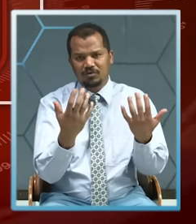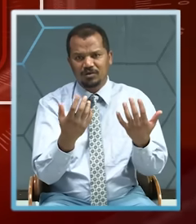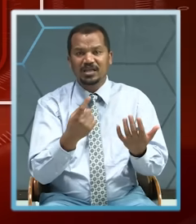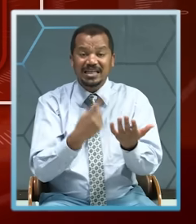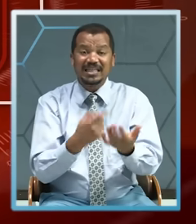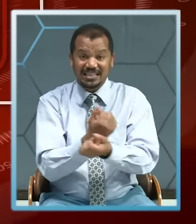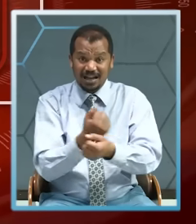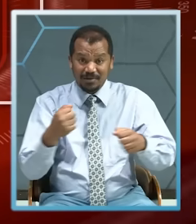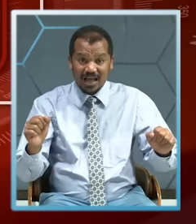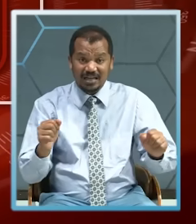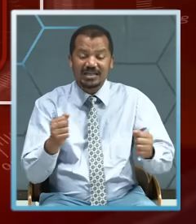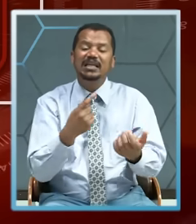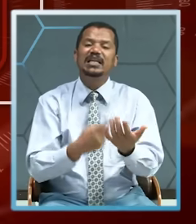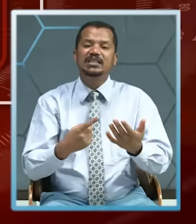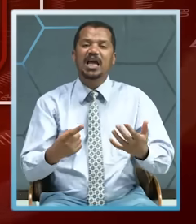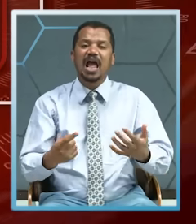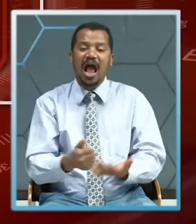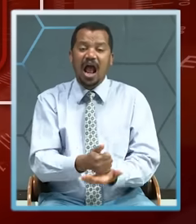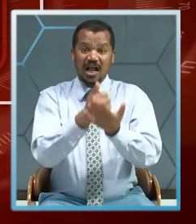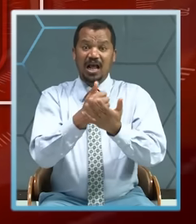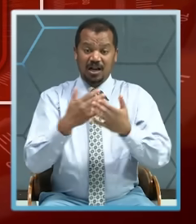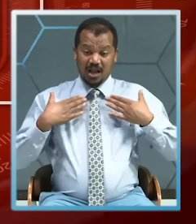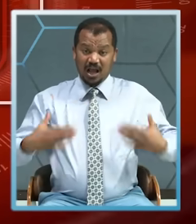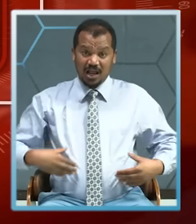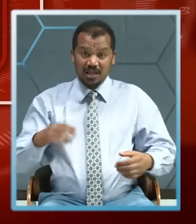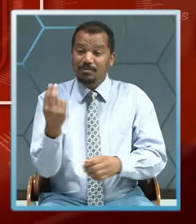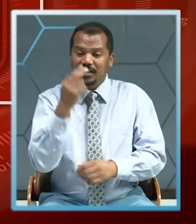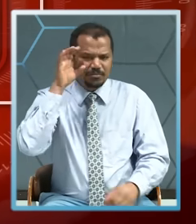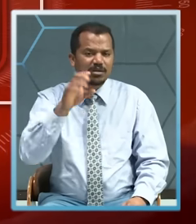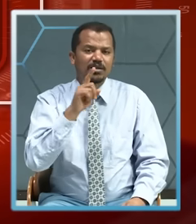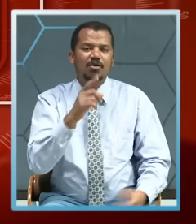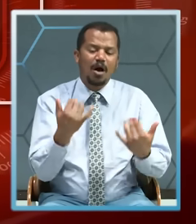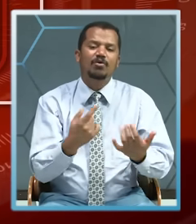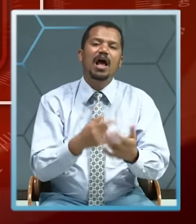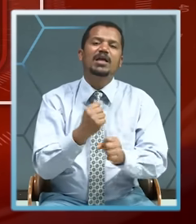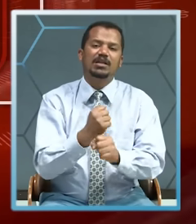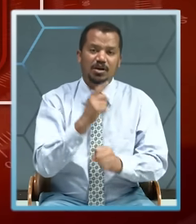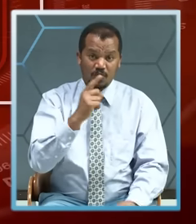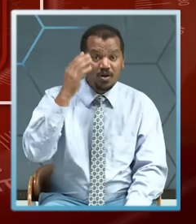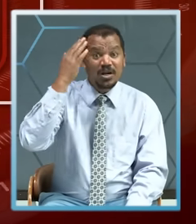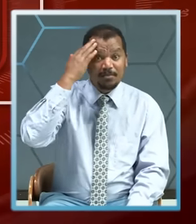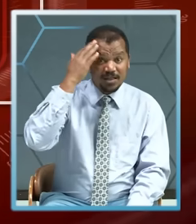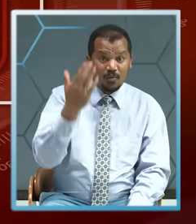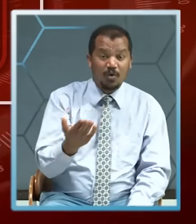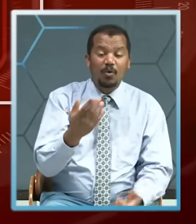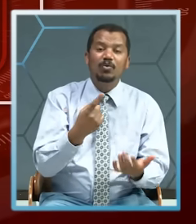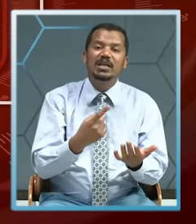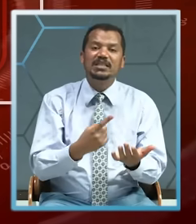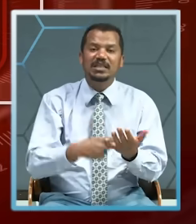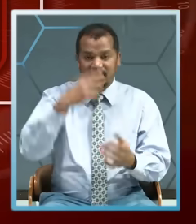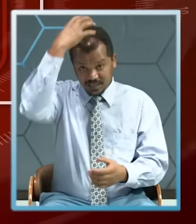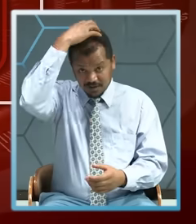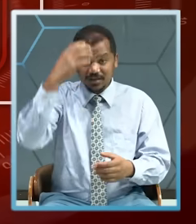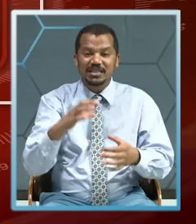ያቃጥሉታል። ከዚህ ለመዳን እነዚህን አጋር አካላት መጠቀም ግድ ስለሆነ አሁን ያየ ተሰራ ነው። እንደሚታወቀው